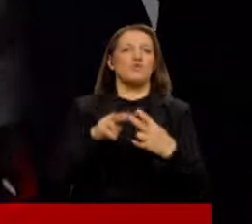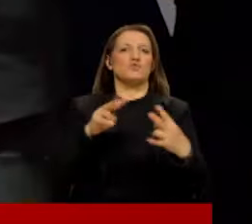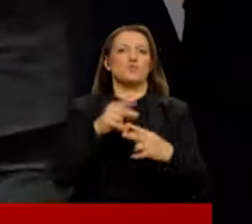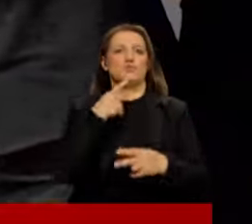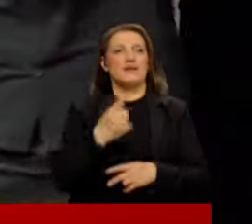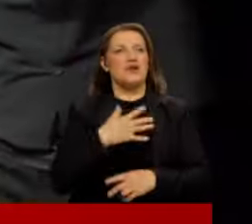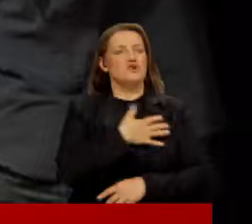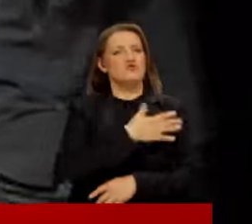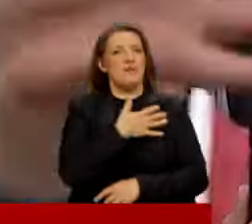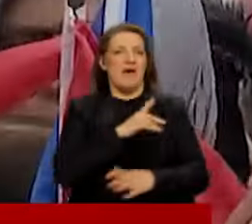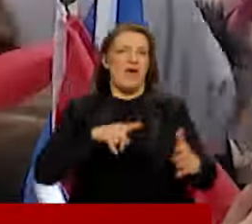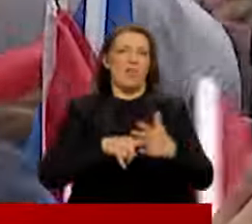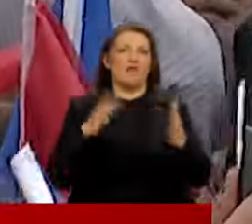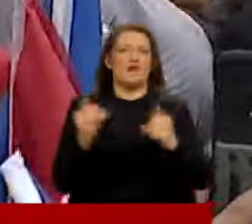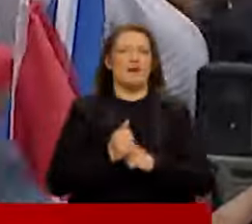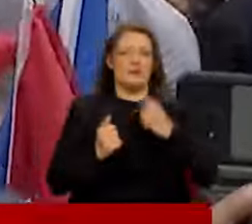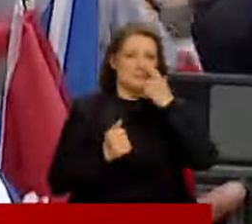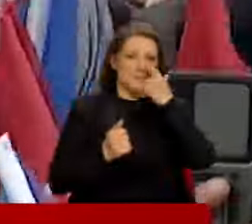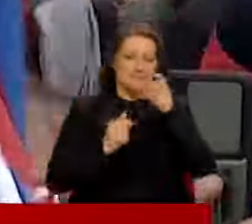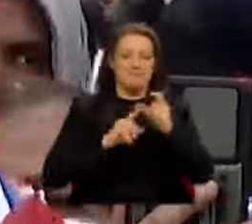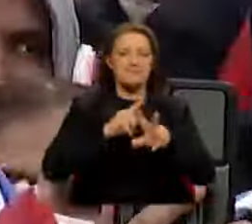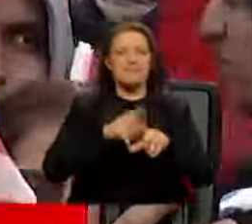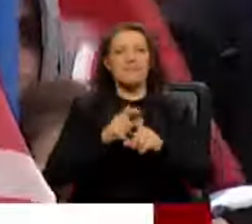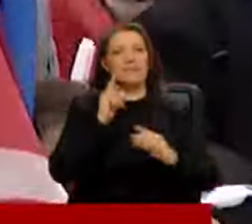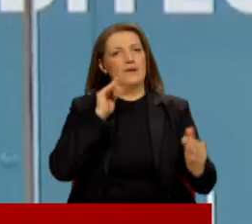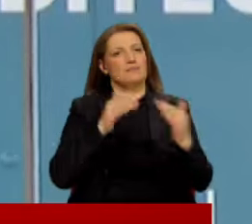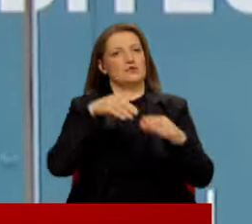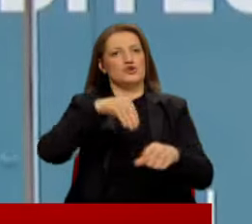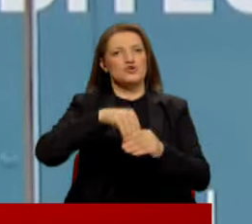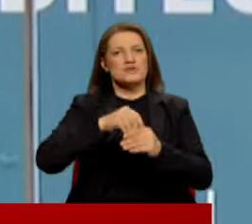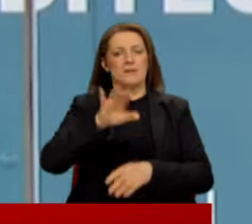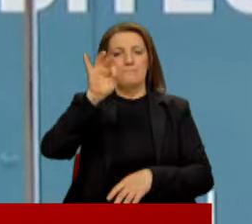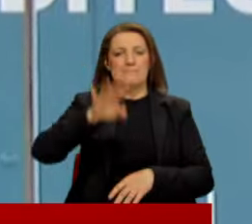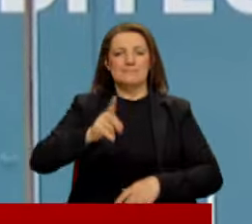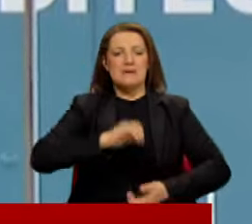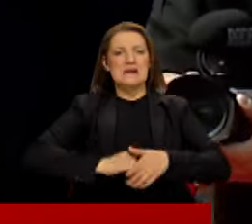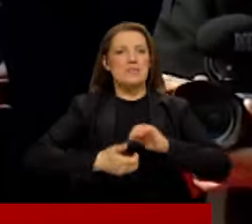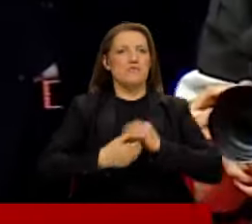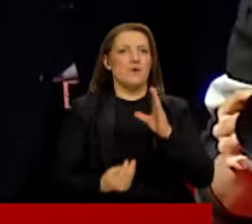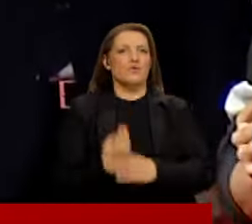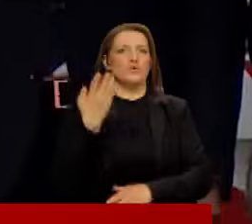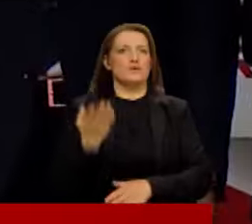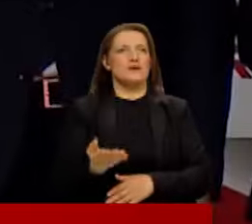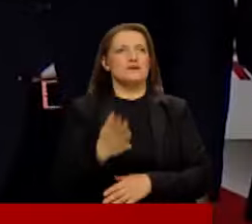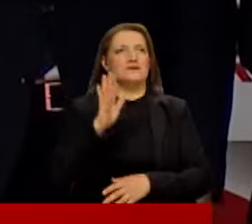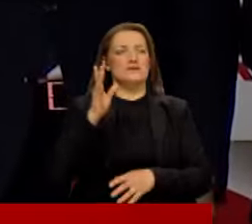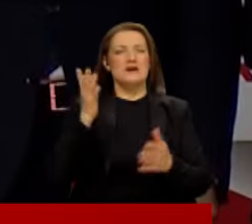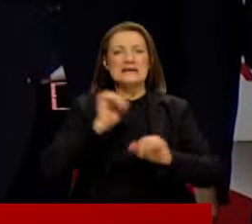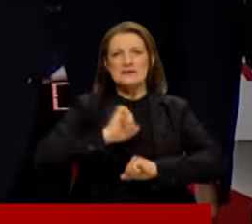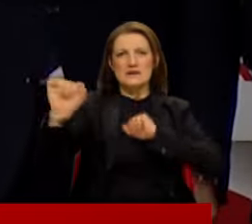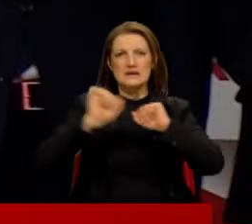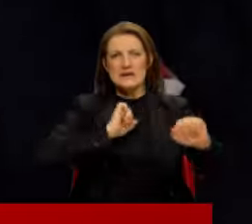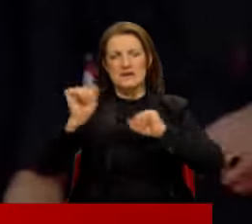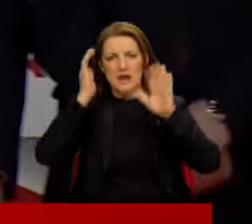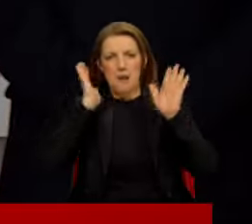Erdoğan. CHP'yi de hedef aldı. Kent uzlaşısı adı altında kirli bir ittifak kurdular. Hapırsanız da köpürseniz